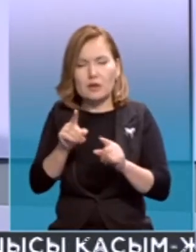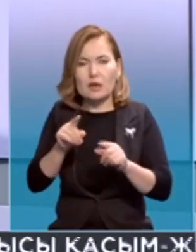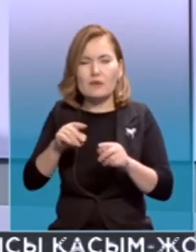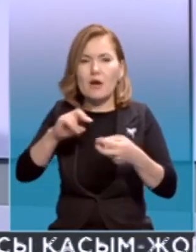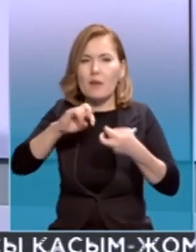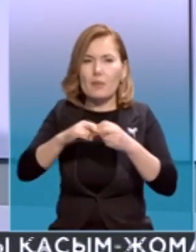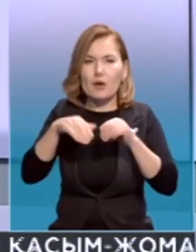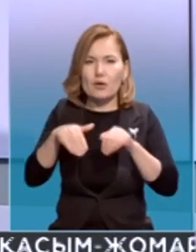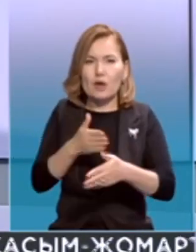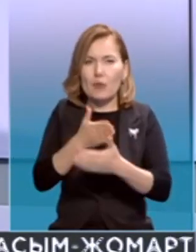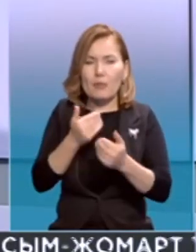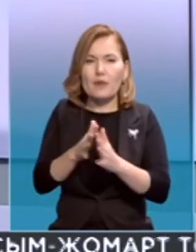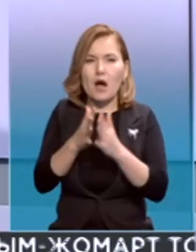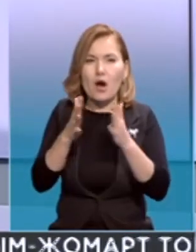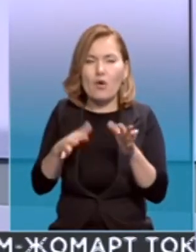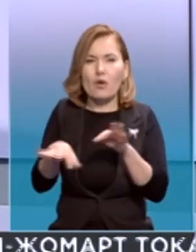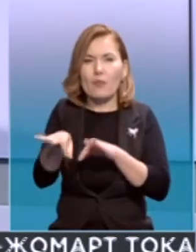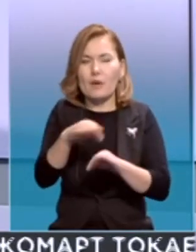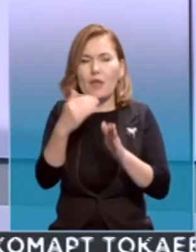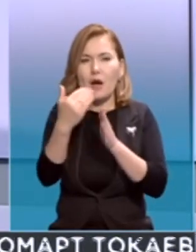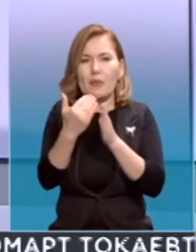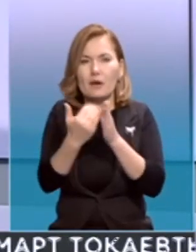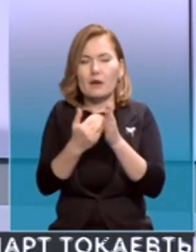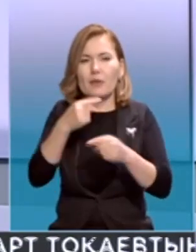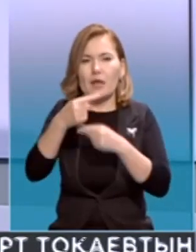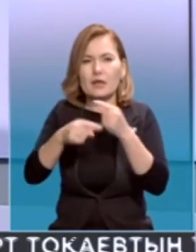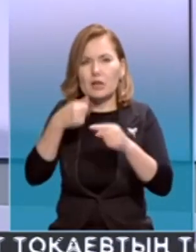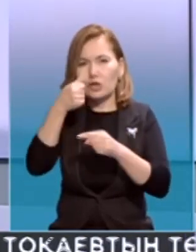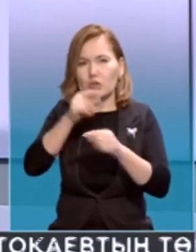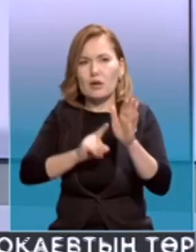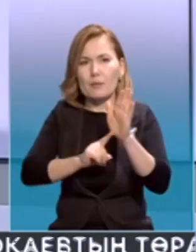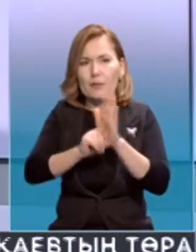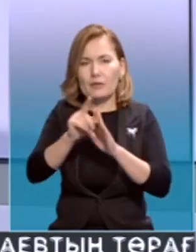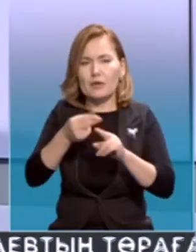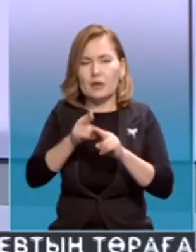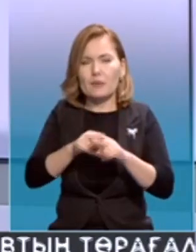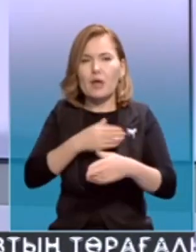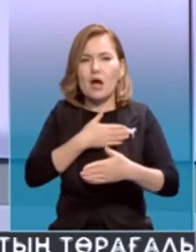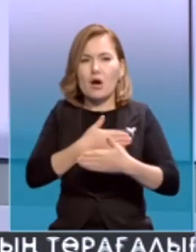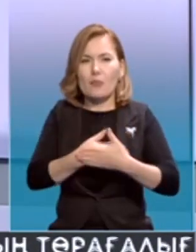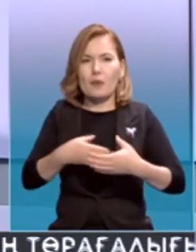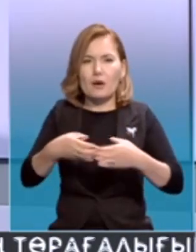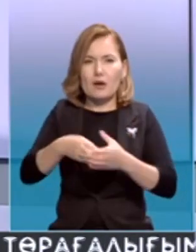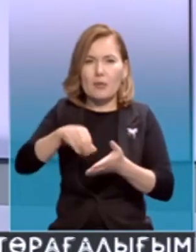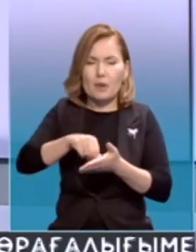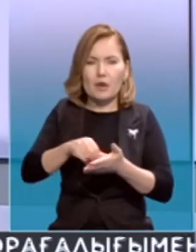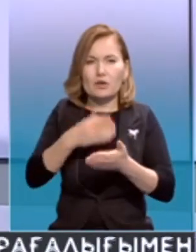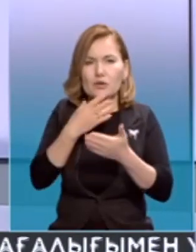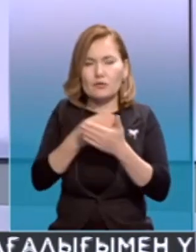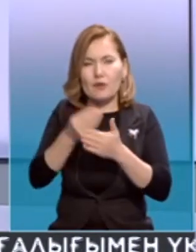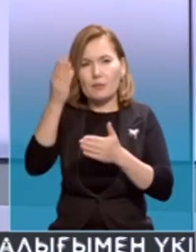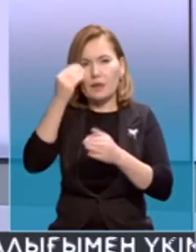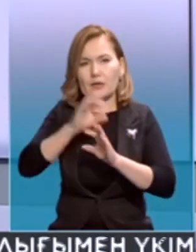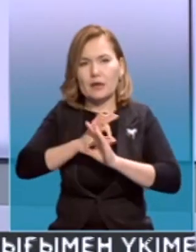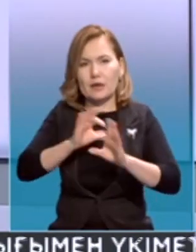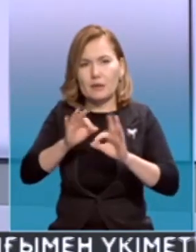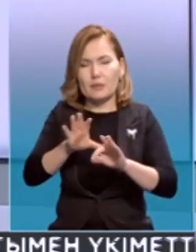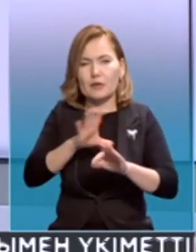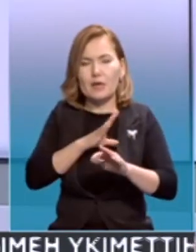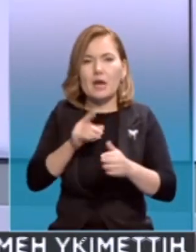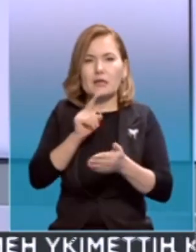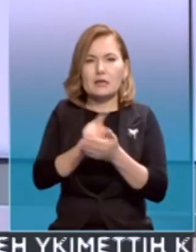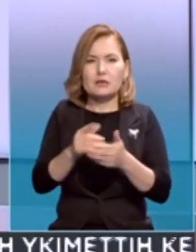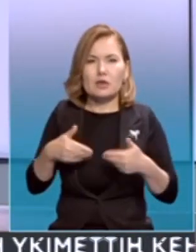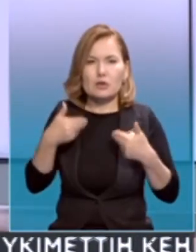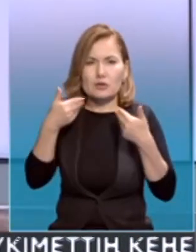жатқан ауқымды бағдарлама келер жылы басталуы тиіс. Мамандар мен сарапшылар қоғам белсенділері жобаға қатысты ой-пікірлерін ортаға салып, тиісті